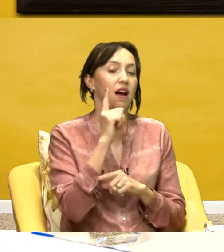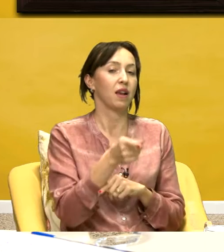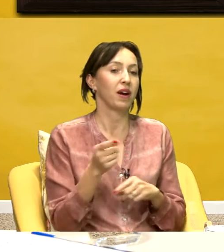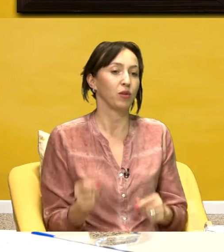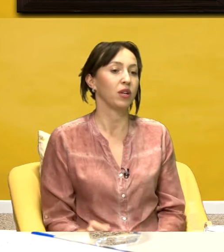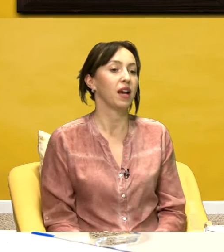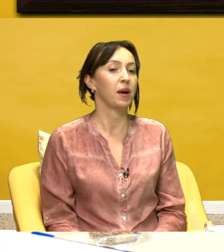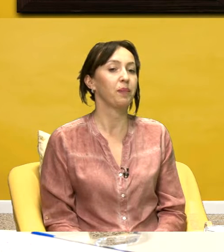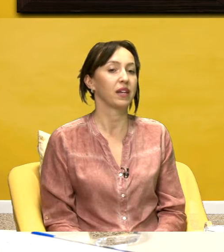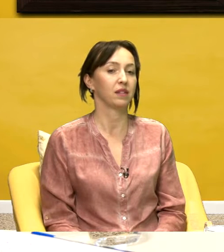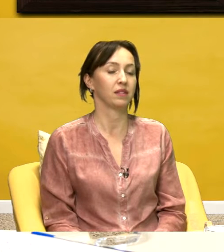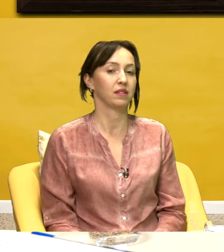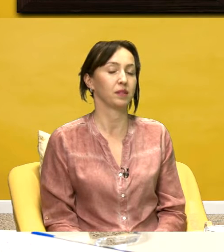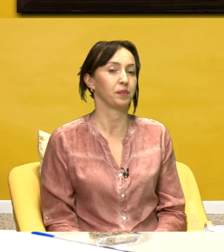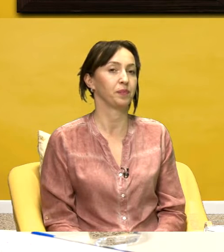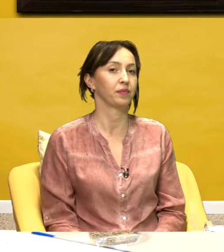Filiala Alba Iulia